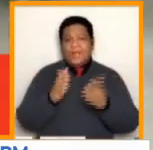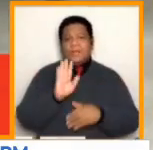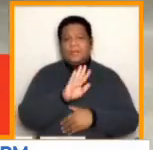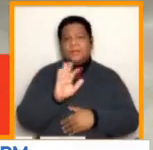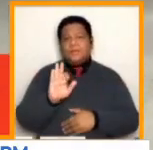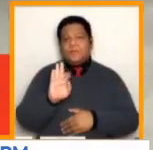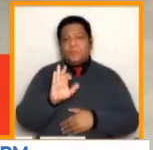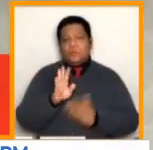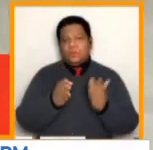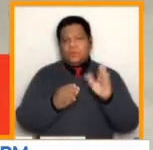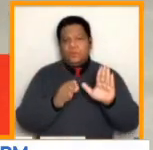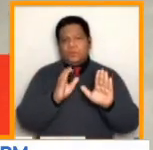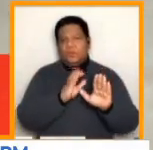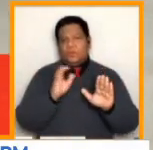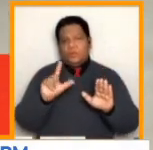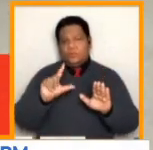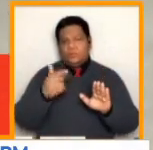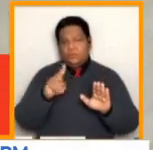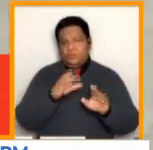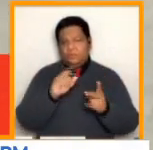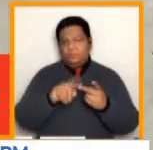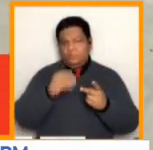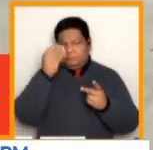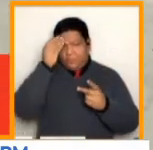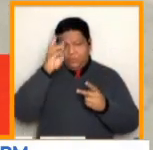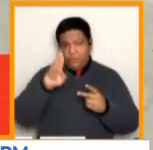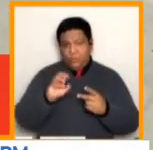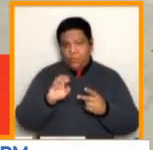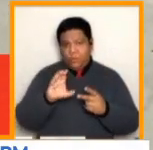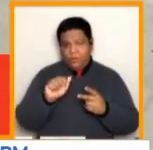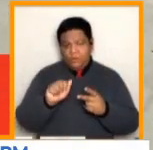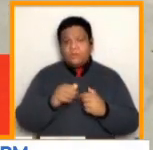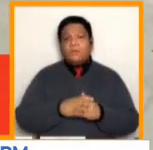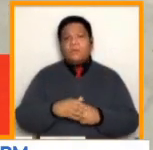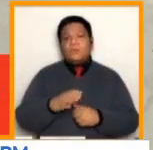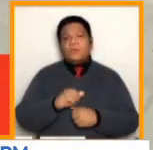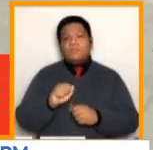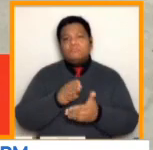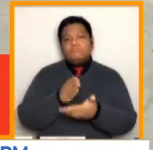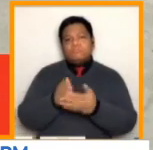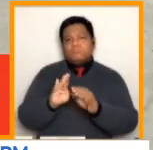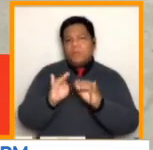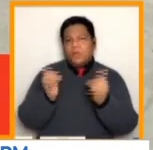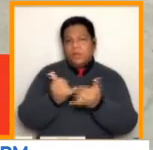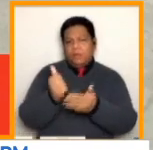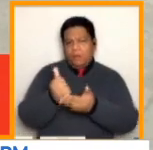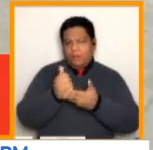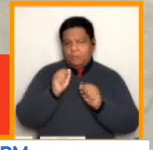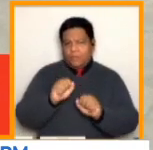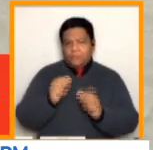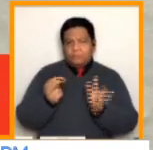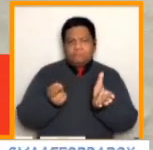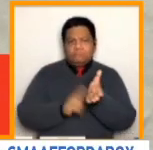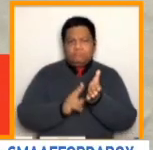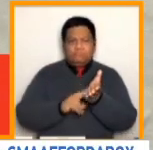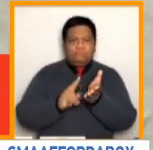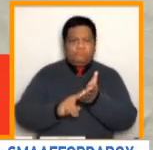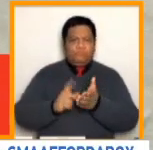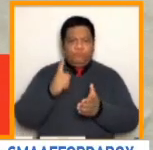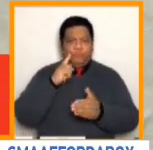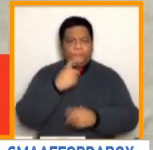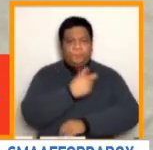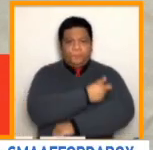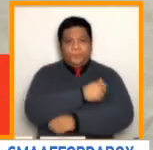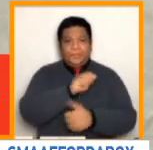at ni Mayor Oka Malapitan. Pwede rin kayong lumapit sa inyong mga barangay para magpatulong sa kanila at magpalista. A1 hanggang